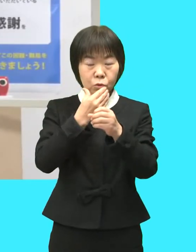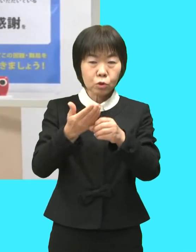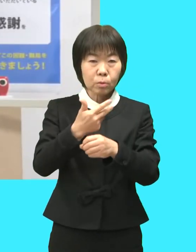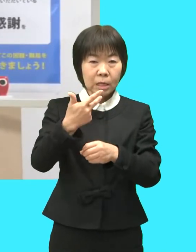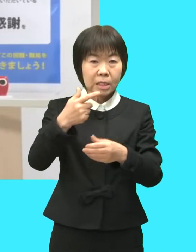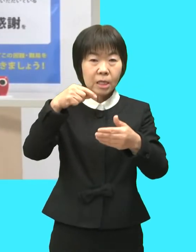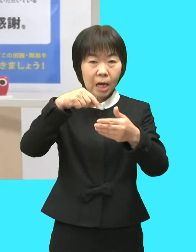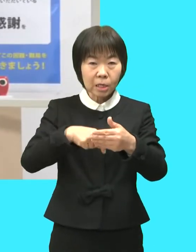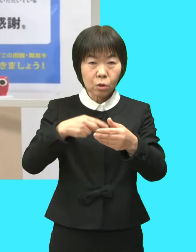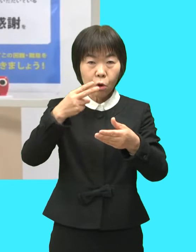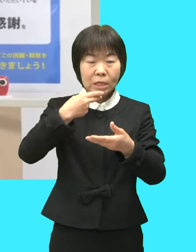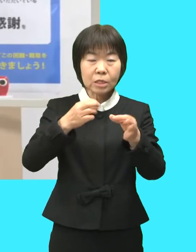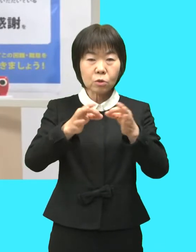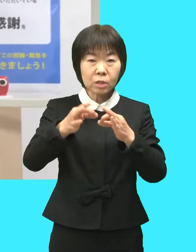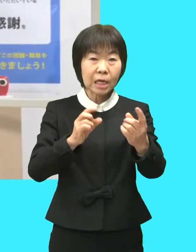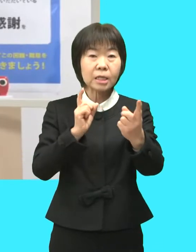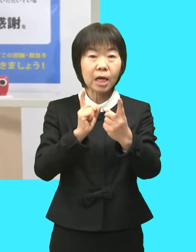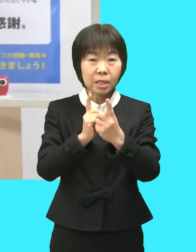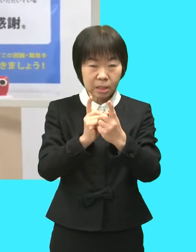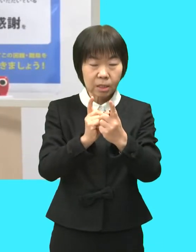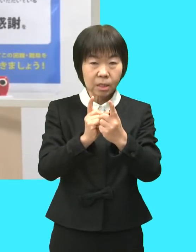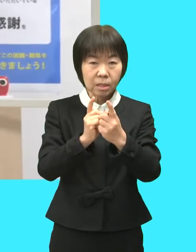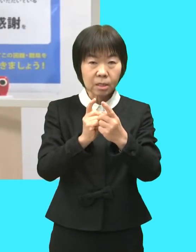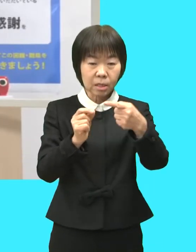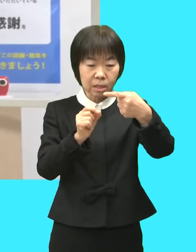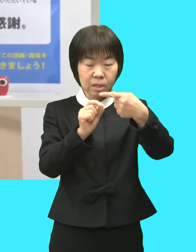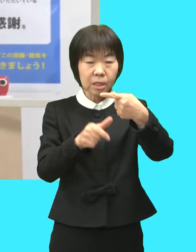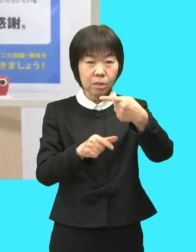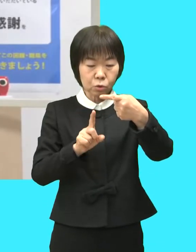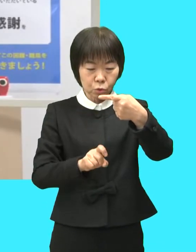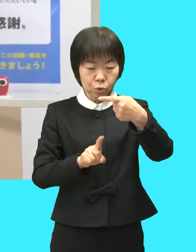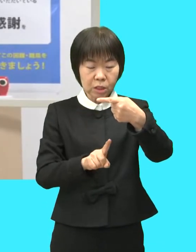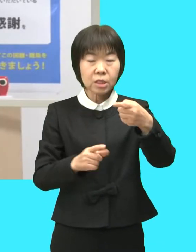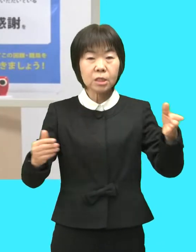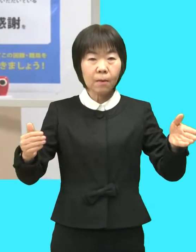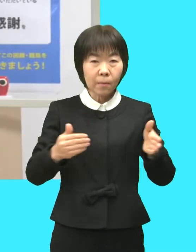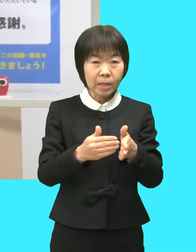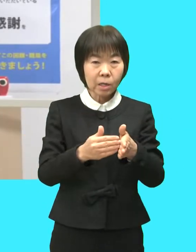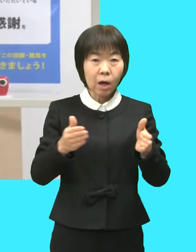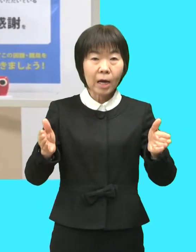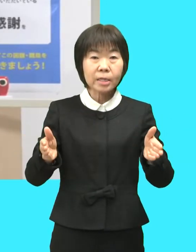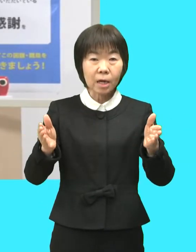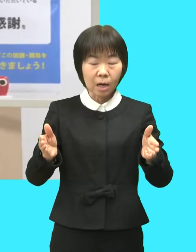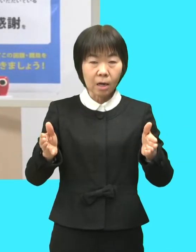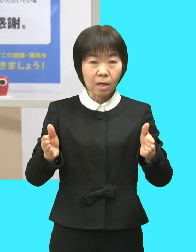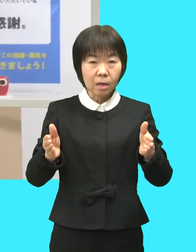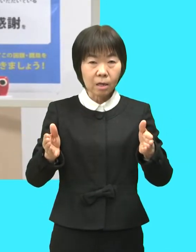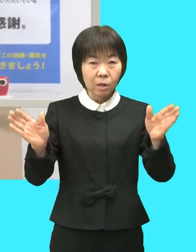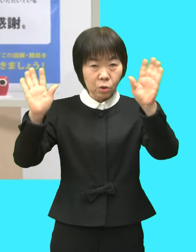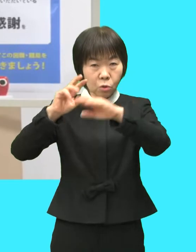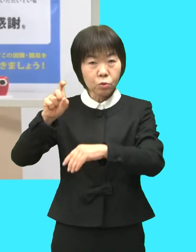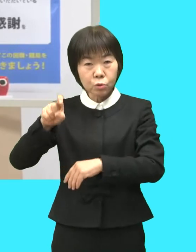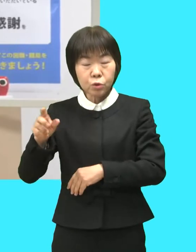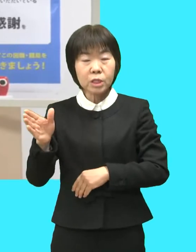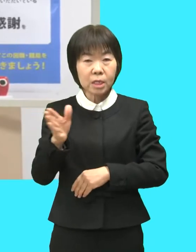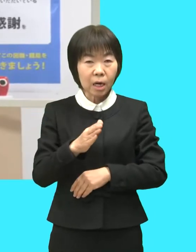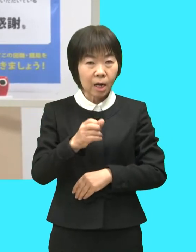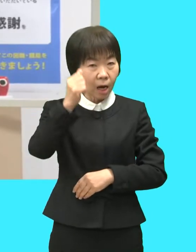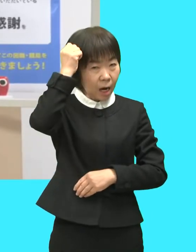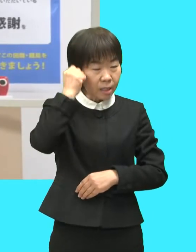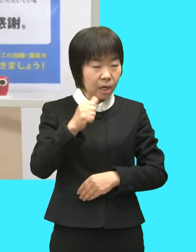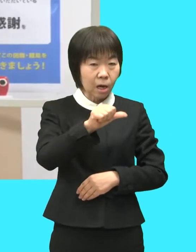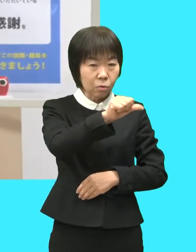の飲食店等に対し1月11日までの間、午後10時から午